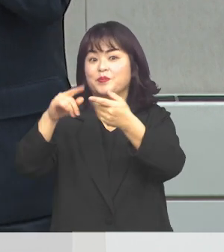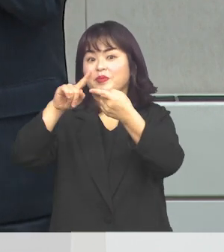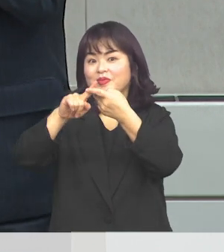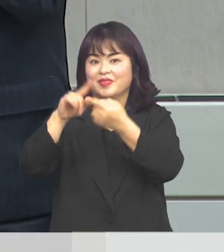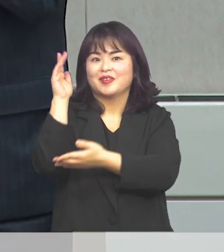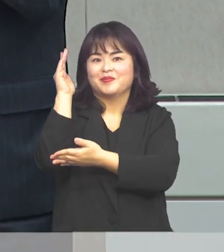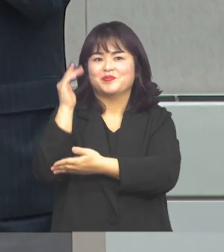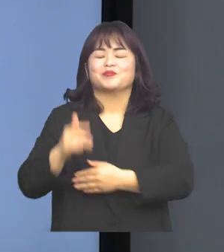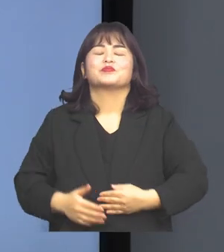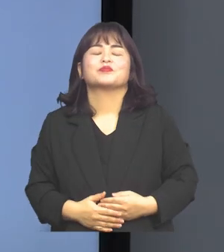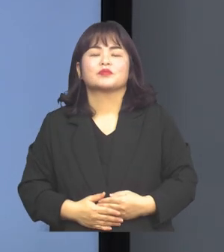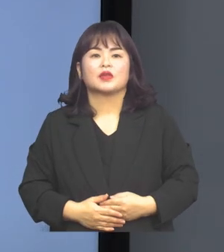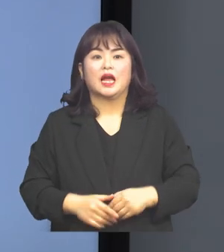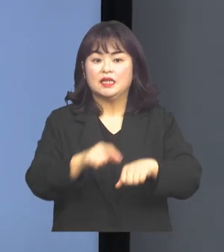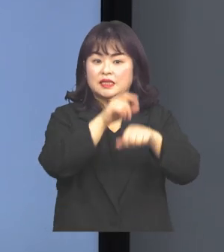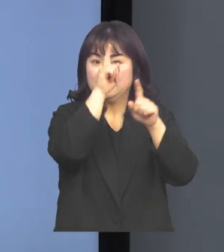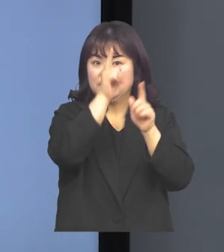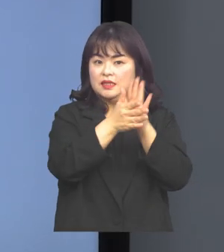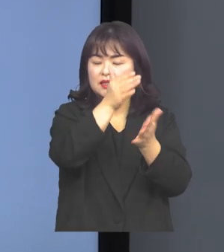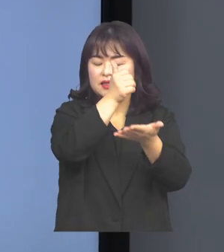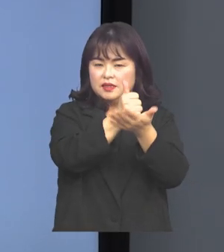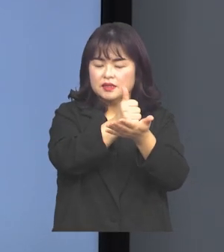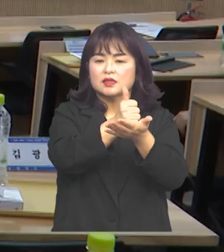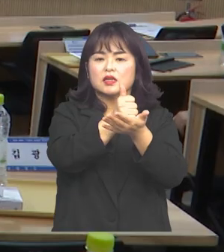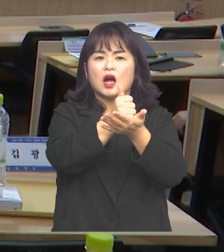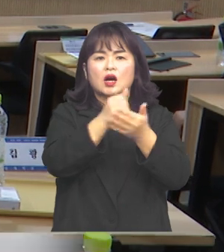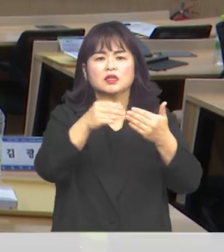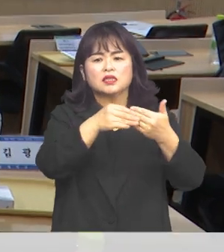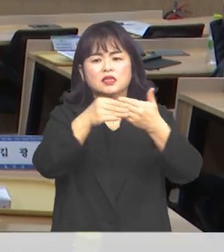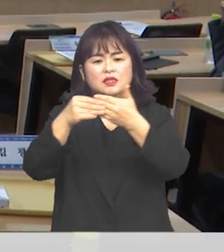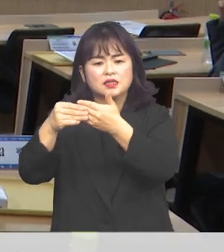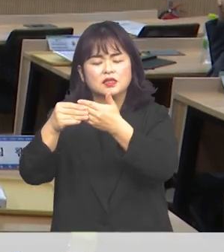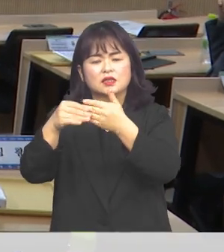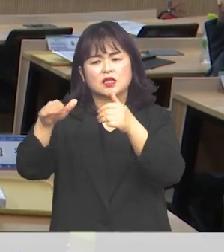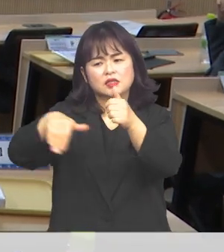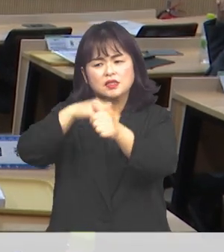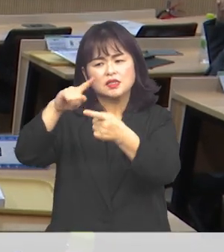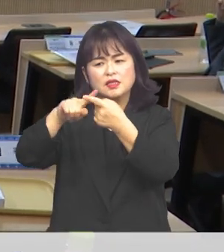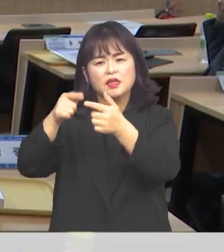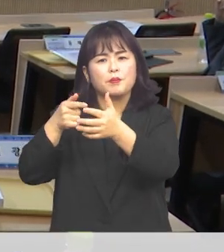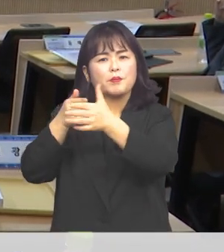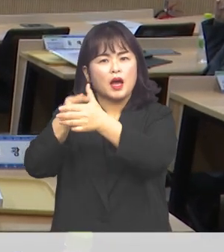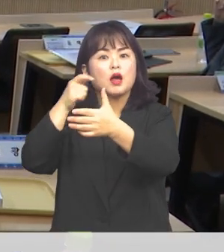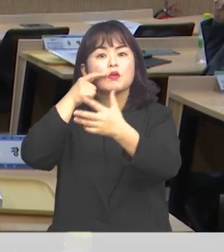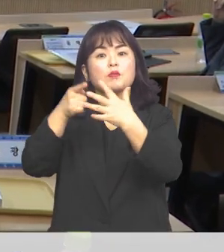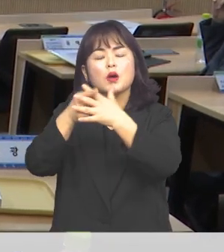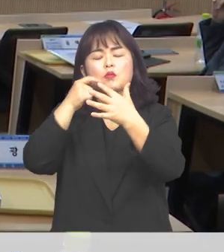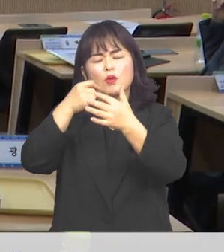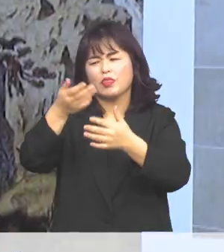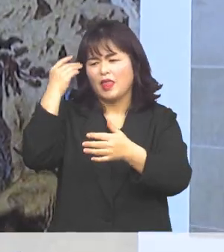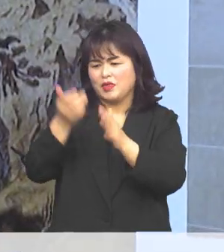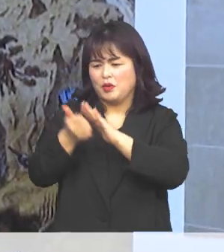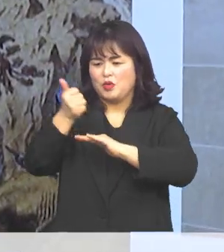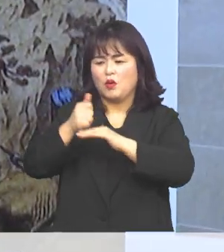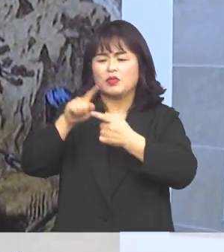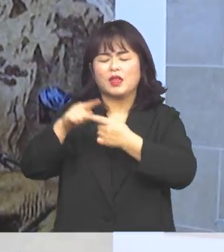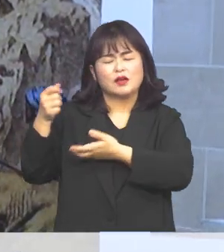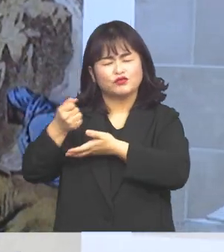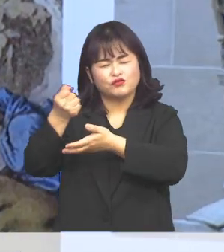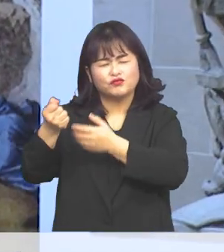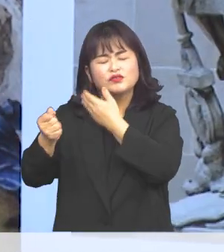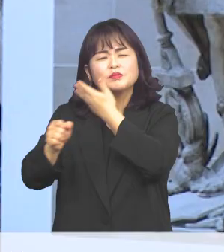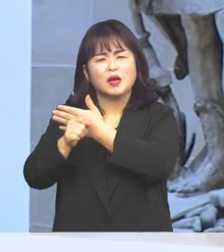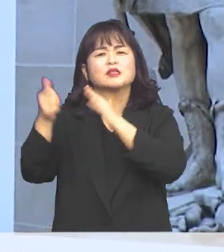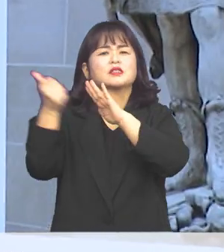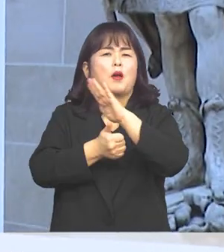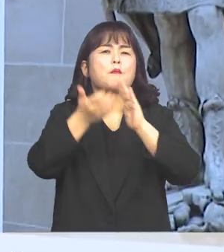특강을 진행했습니다. 이 시장은 리더가 시대의 흐름을 읽지 못하고 과거의 성공 방식에 안주하면 실패할 수